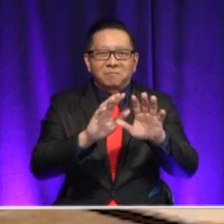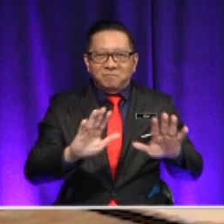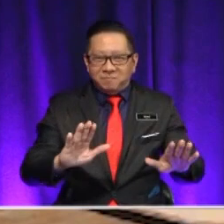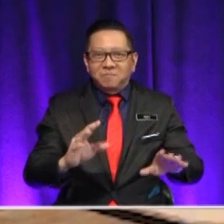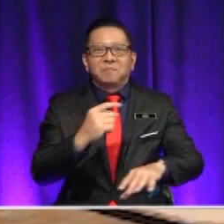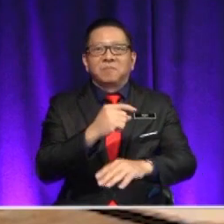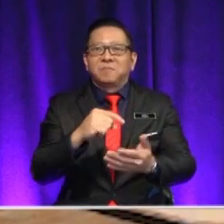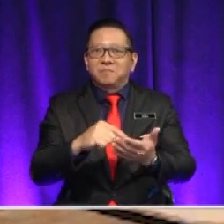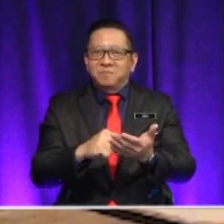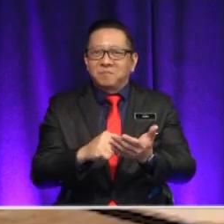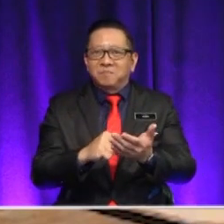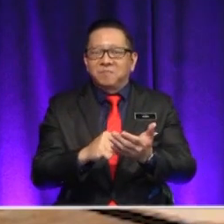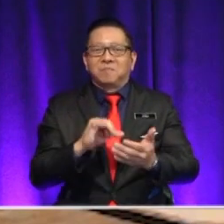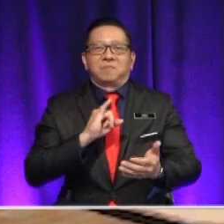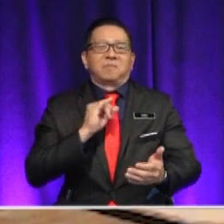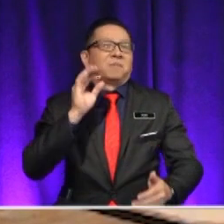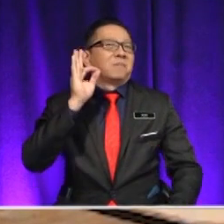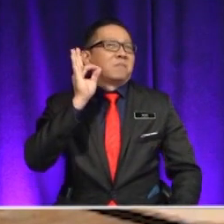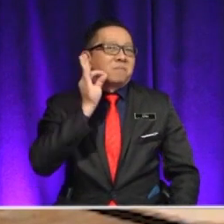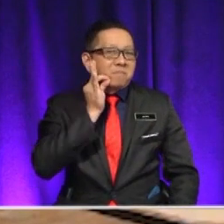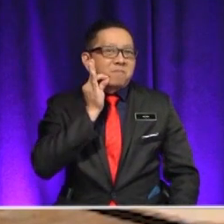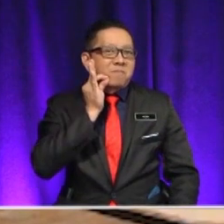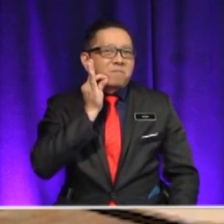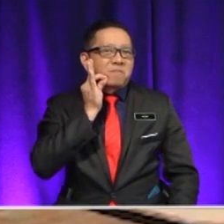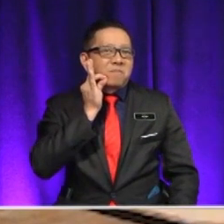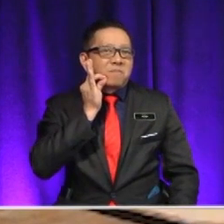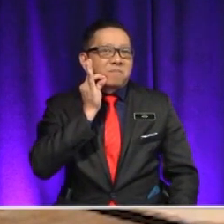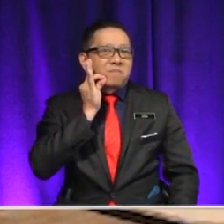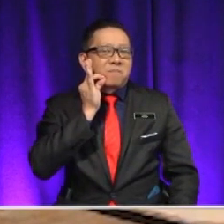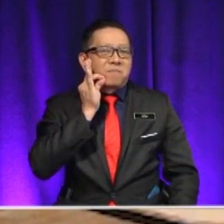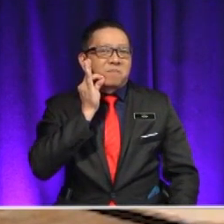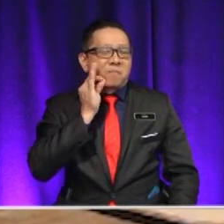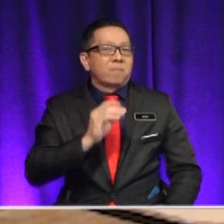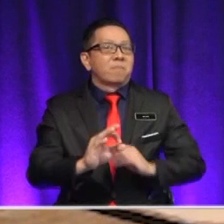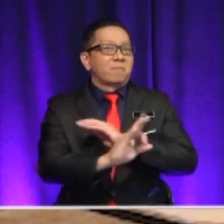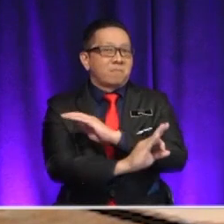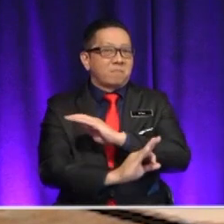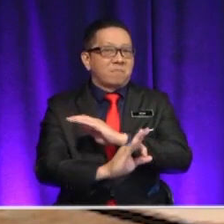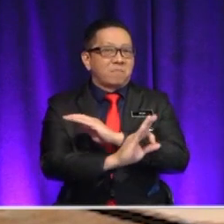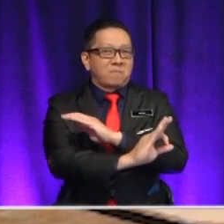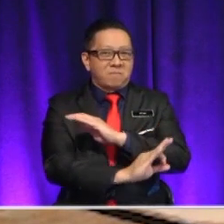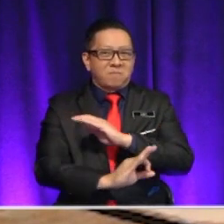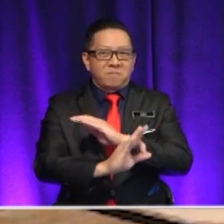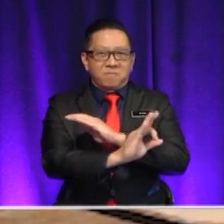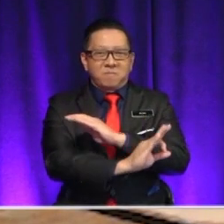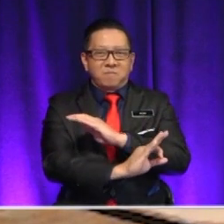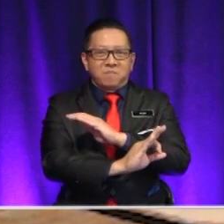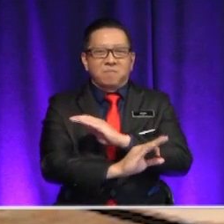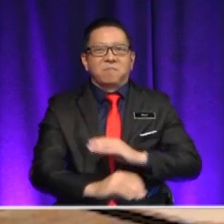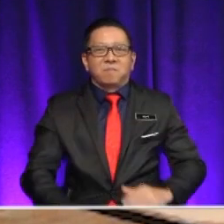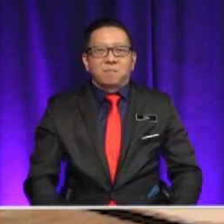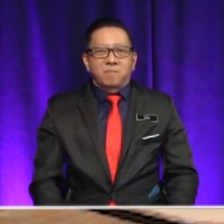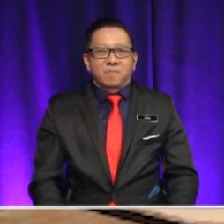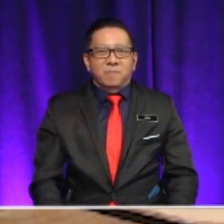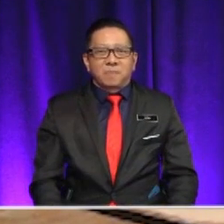ini saya Cikgu Nur Farah Ain binti Cik Anwar dari Sekolah Kebangsaan Kuala Pilah. Okey, saya lebih dikenali dengan Cikgu Farah. Okey,